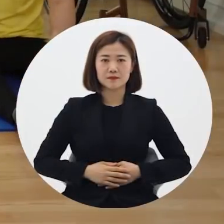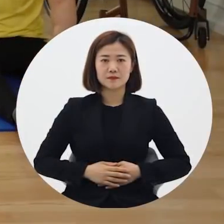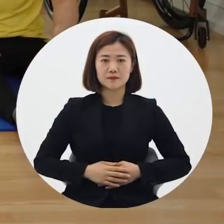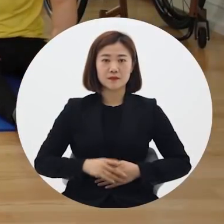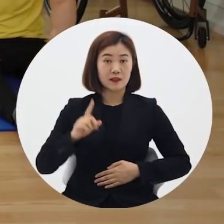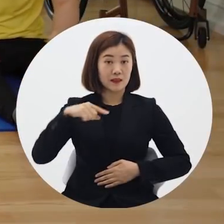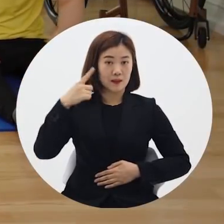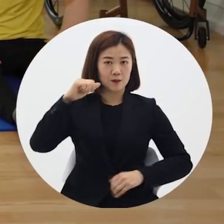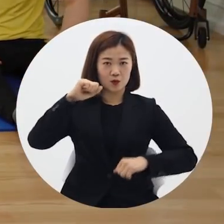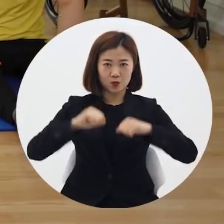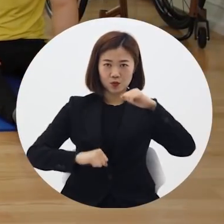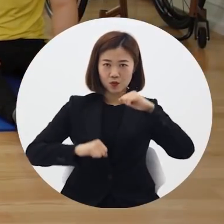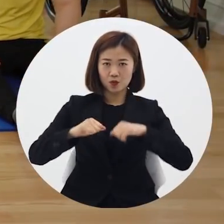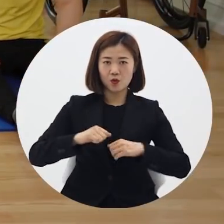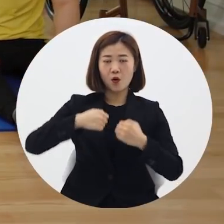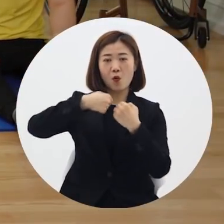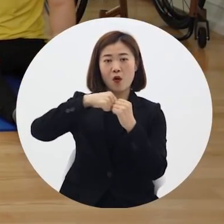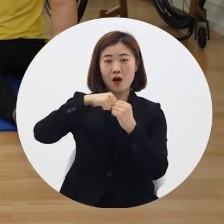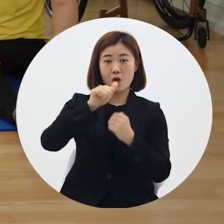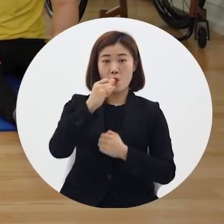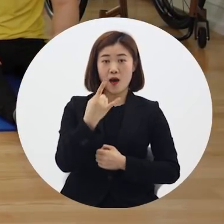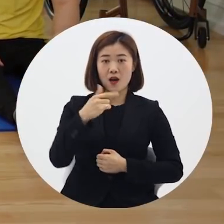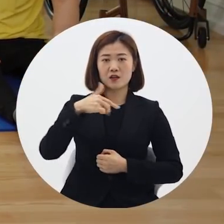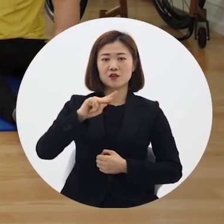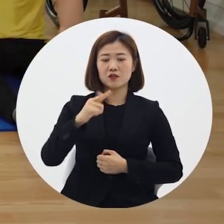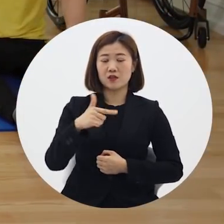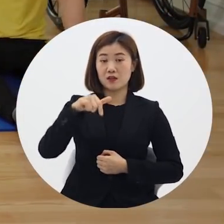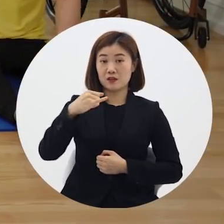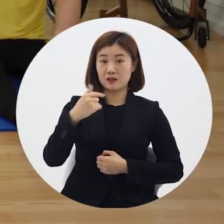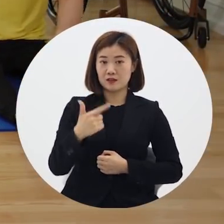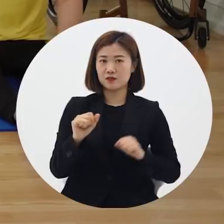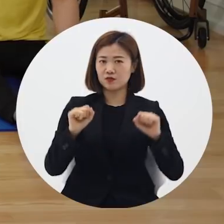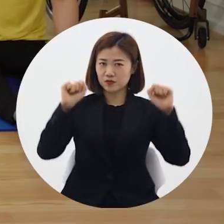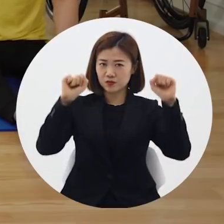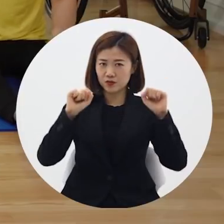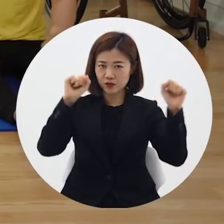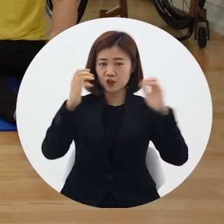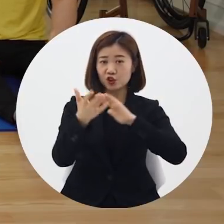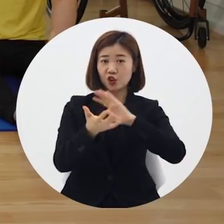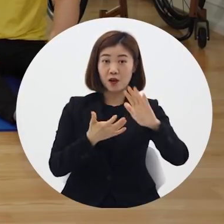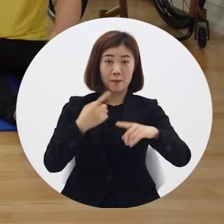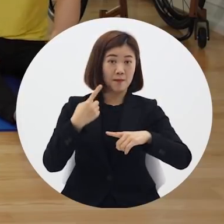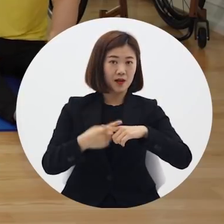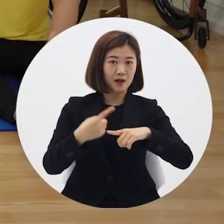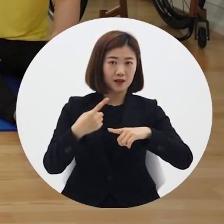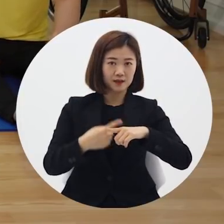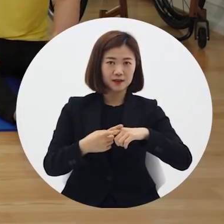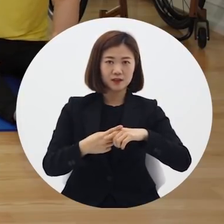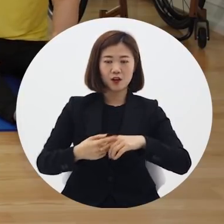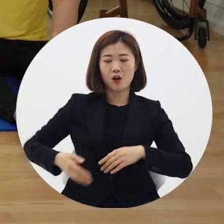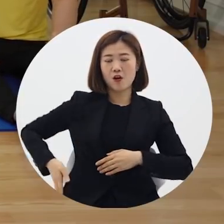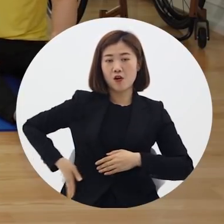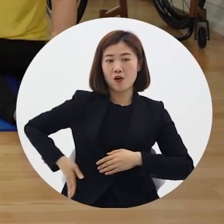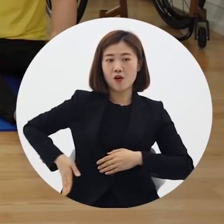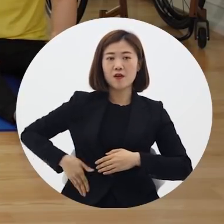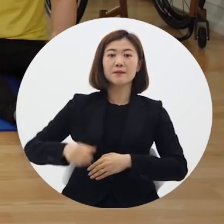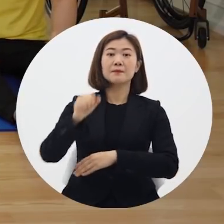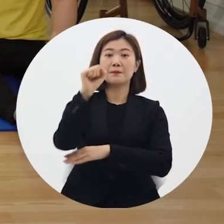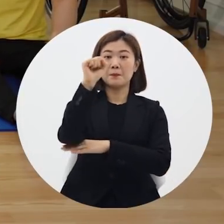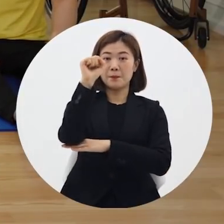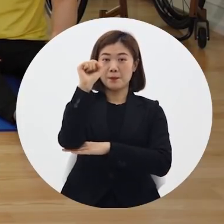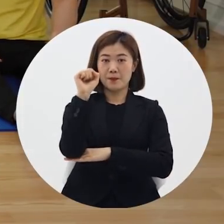자, 다음 동작은 고관절 회전근 스트레칭입니다. 전 동작과 마찬가지로 허리를 곧게 핀